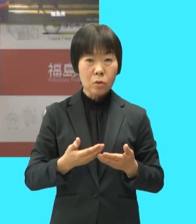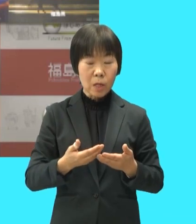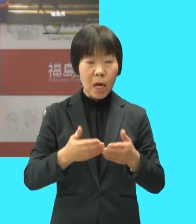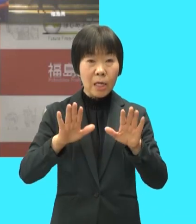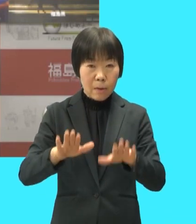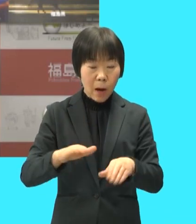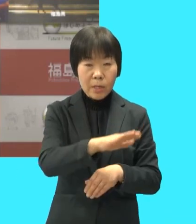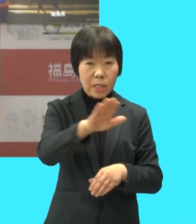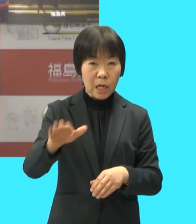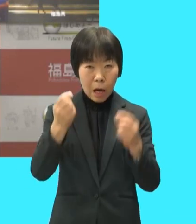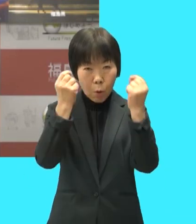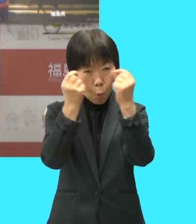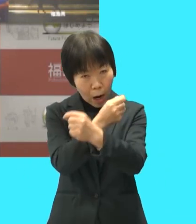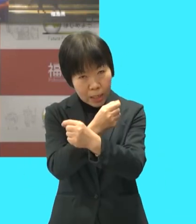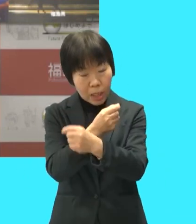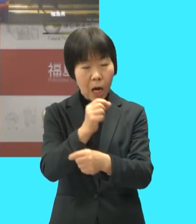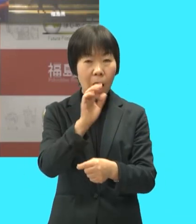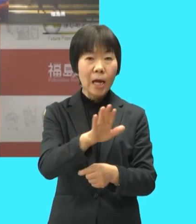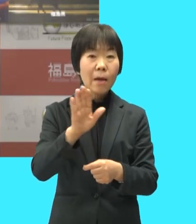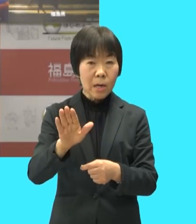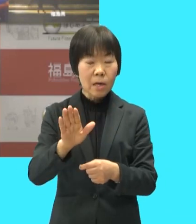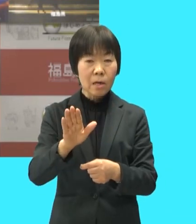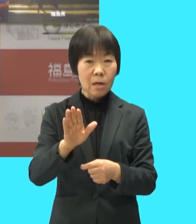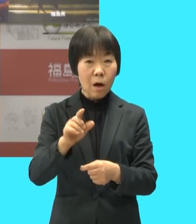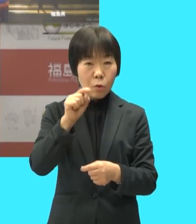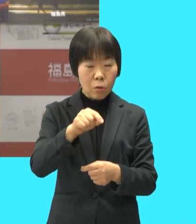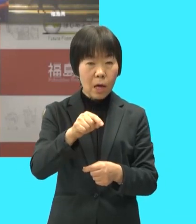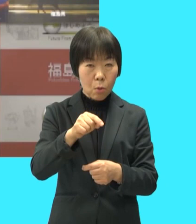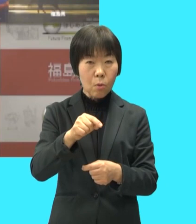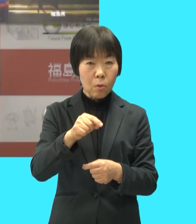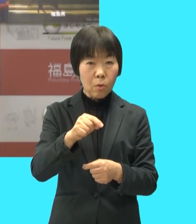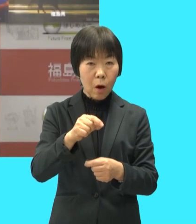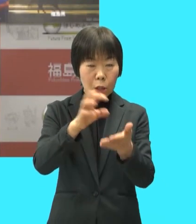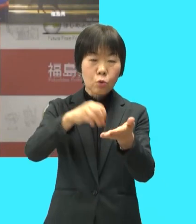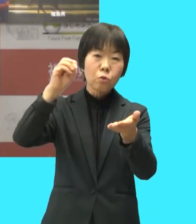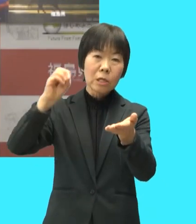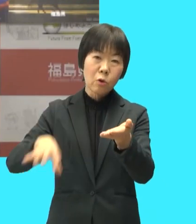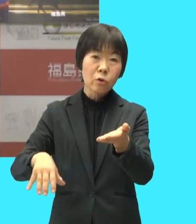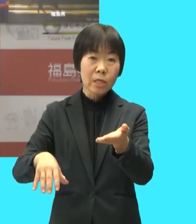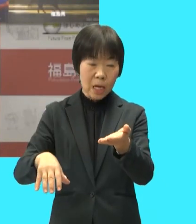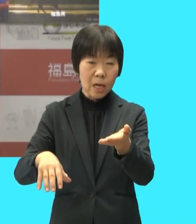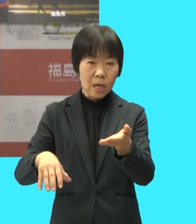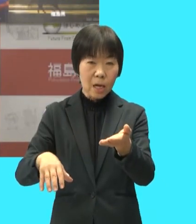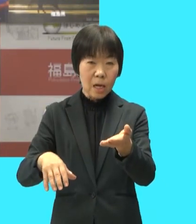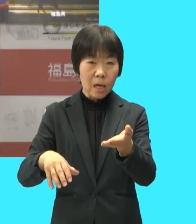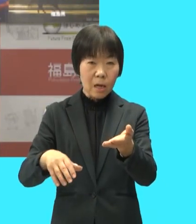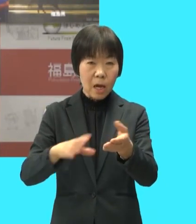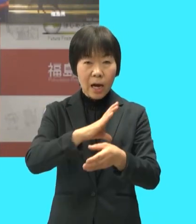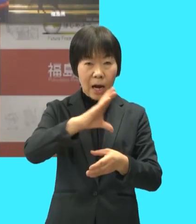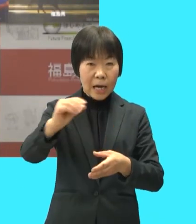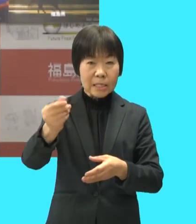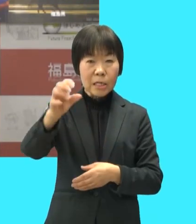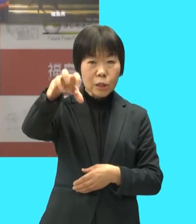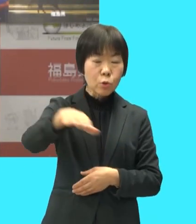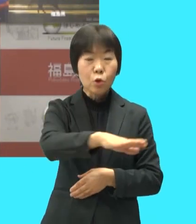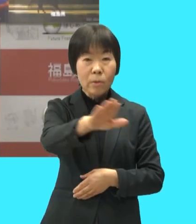さんが誤解されている部分があるのであれば、それをより取り除いて、また地元の皆さんにお伝えし